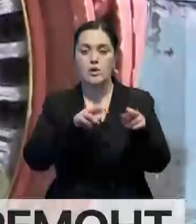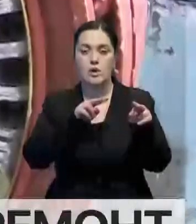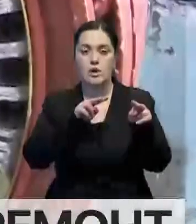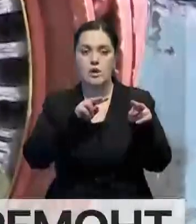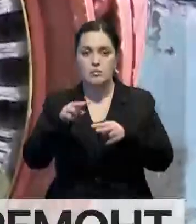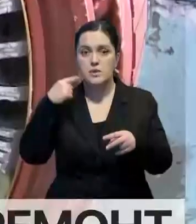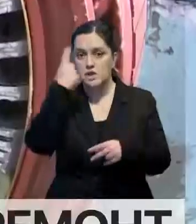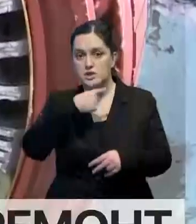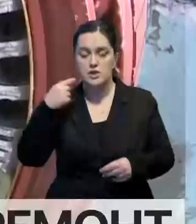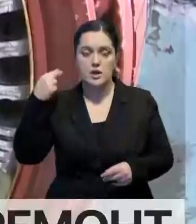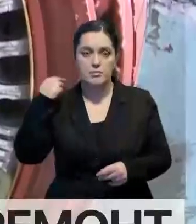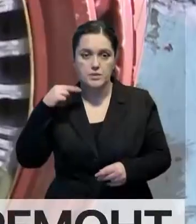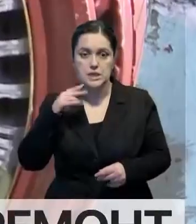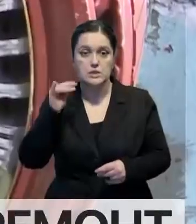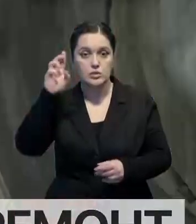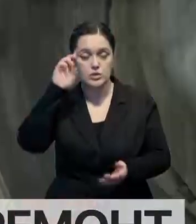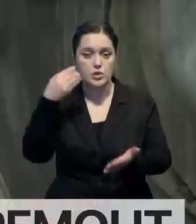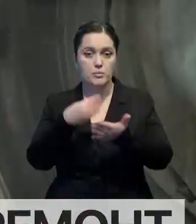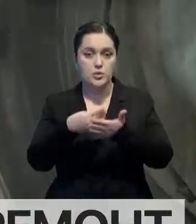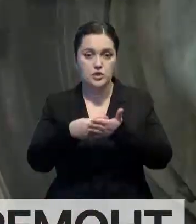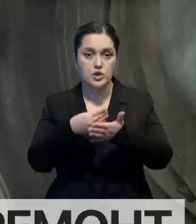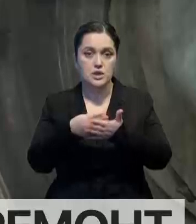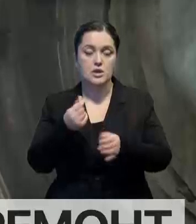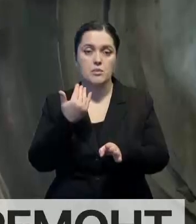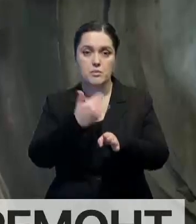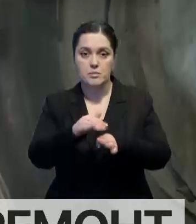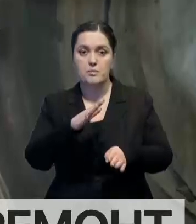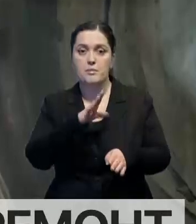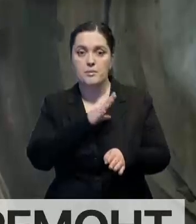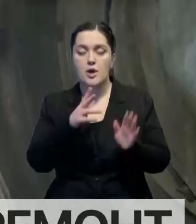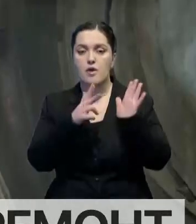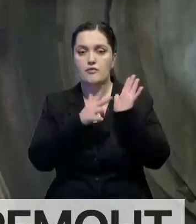держал лично президент. А из бюджета на решение проблемы выделили сразу